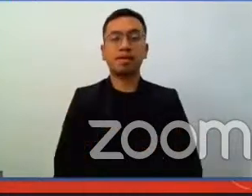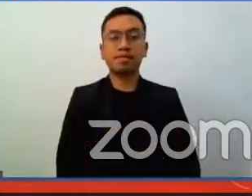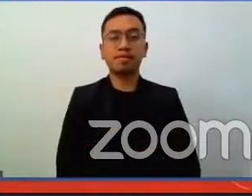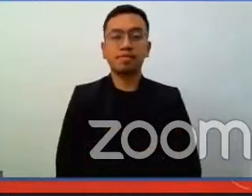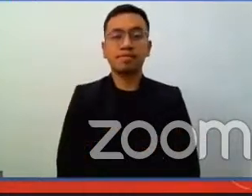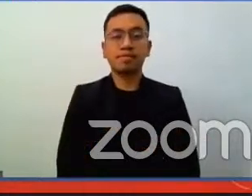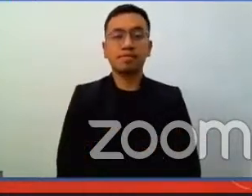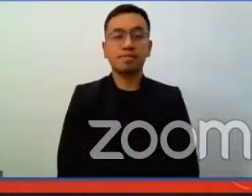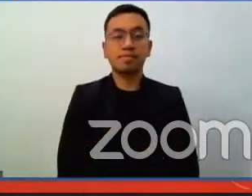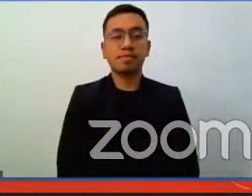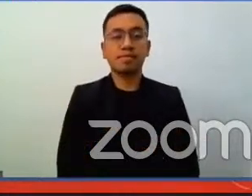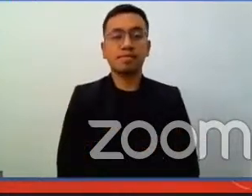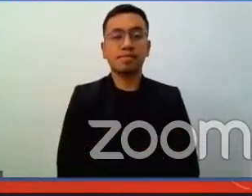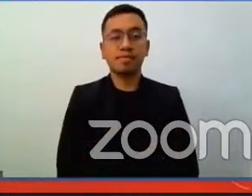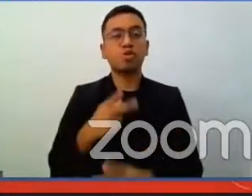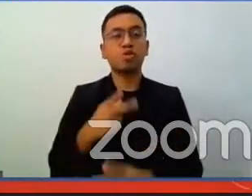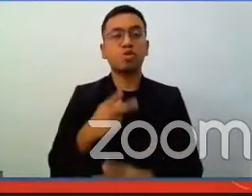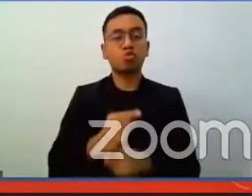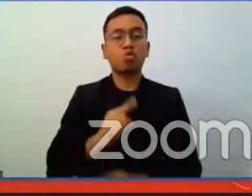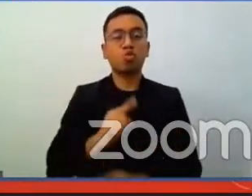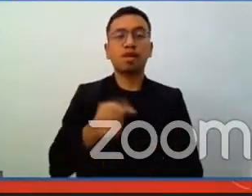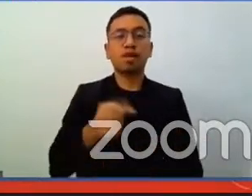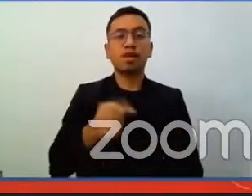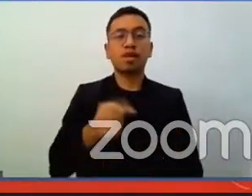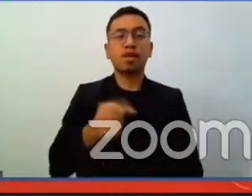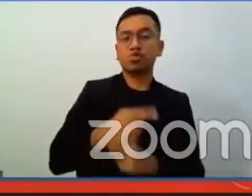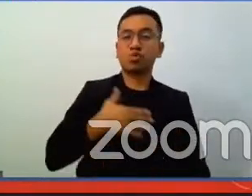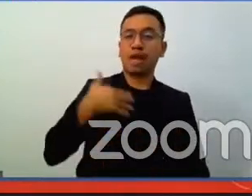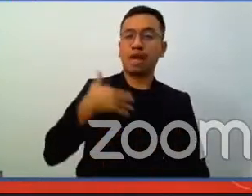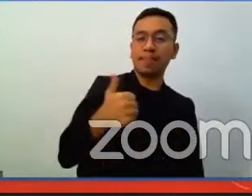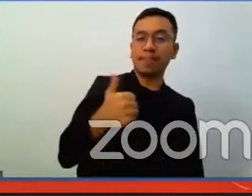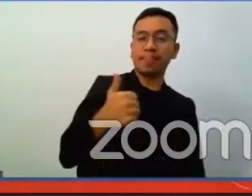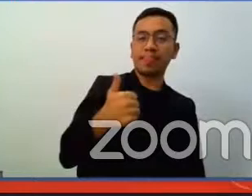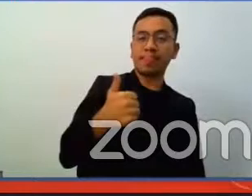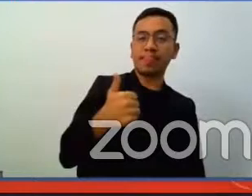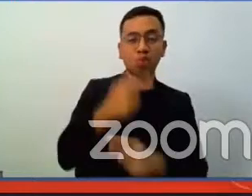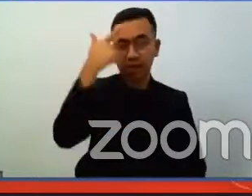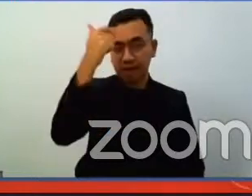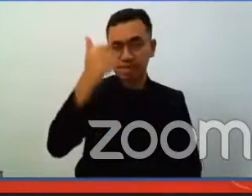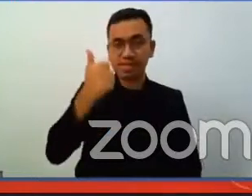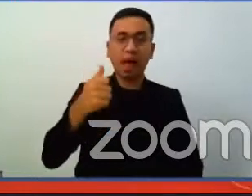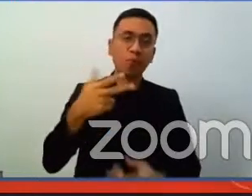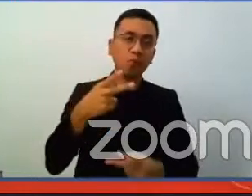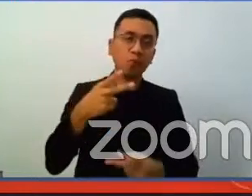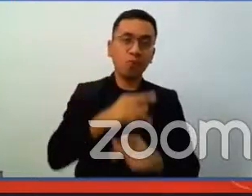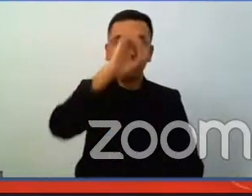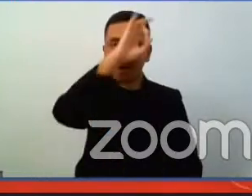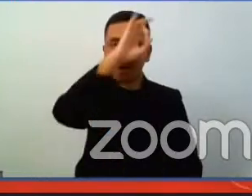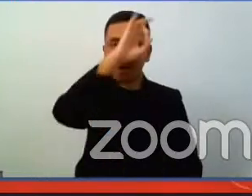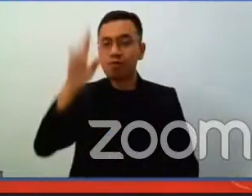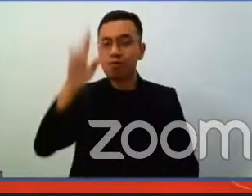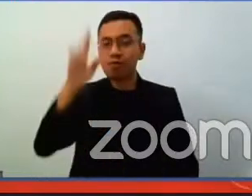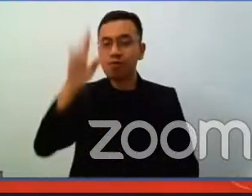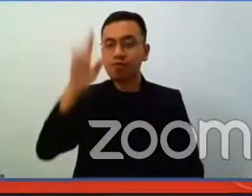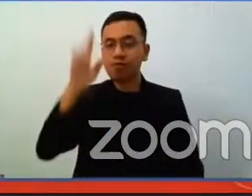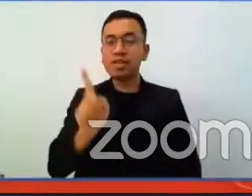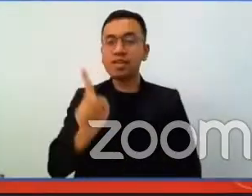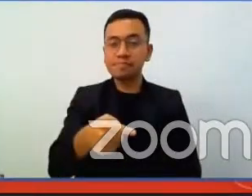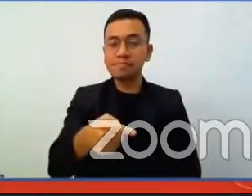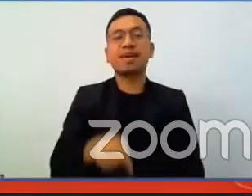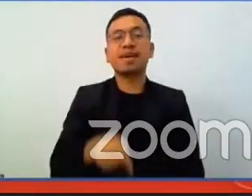memang harus gurunya itu emang guru hebat ya Pak, guru cerdas dan guru kreatif memang di, apalagi di masa pandemi